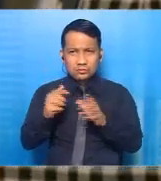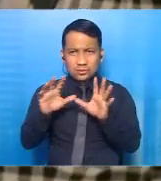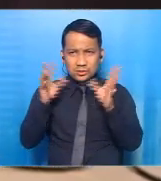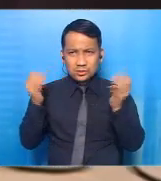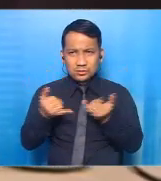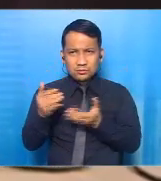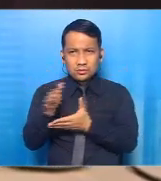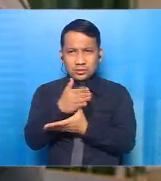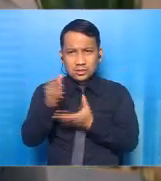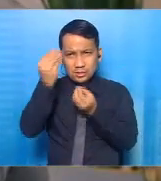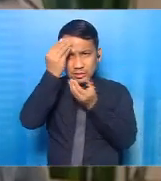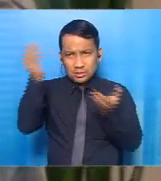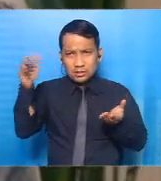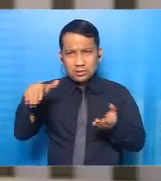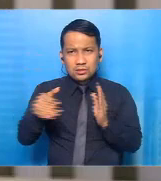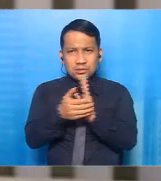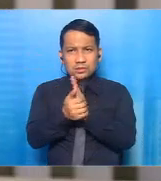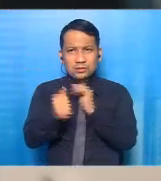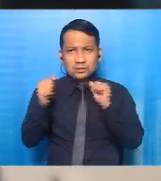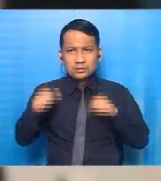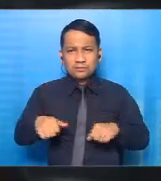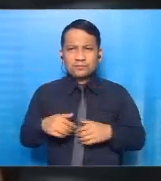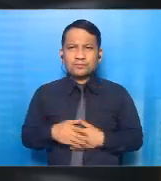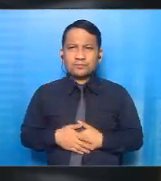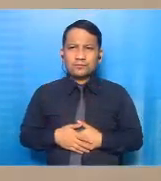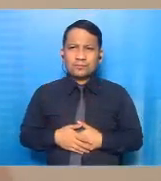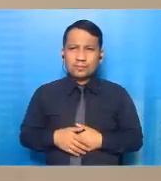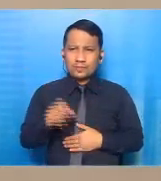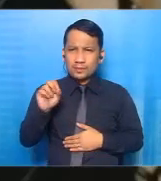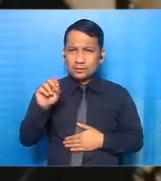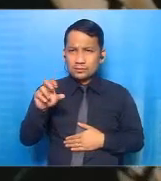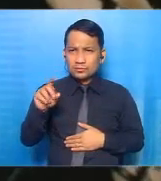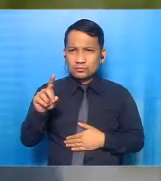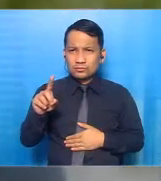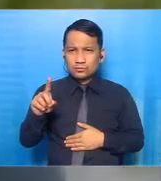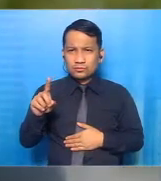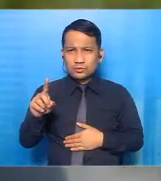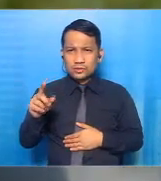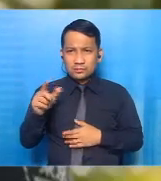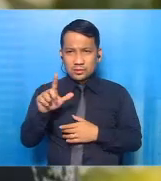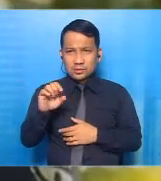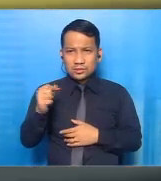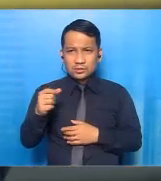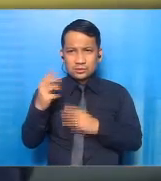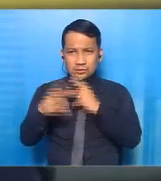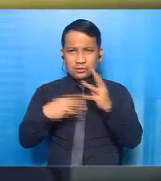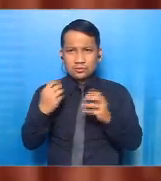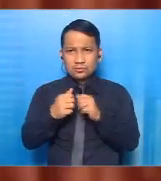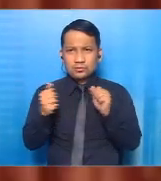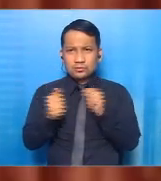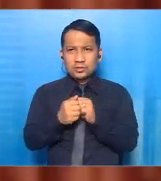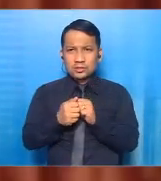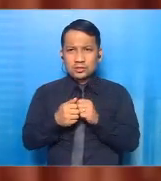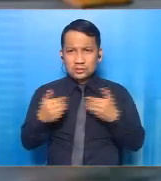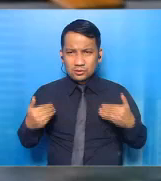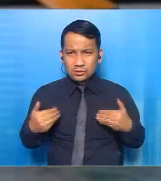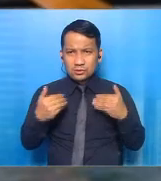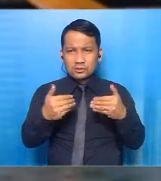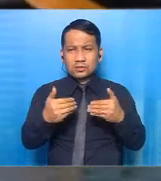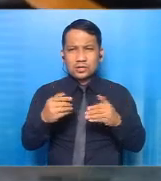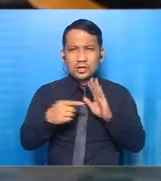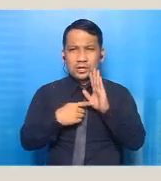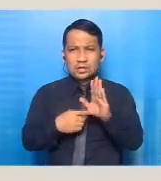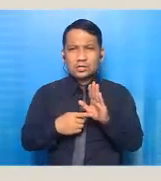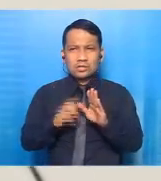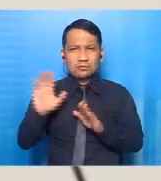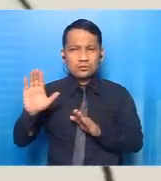para ibahagi ang kanilang expertise. Habang 12 martial arts legends at world champions naman ang magtutulak sa mga candidates